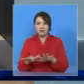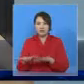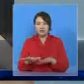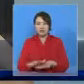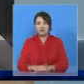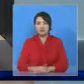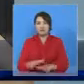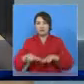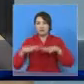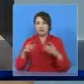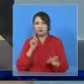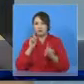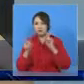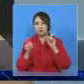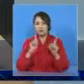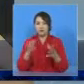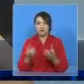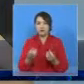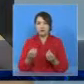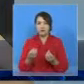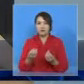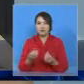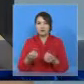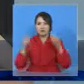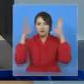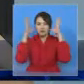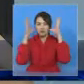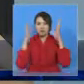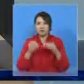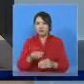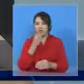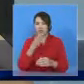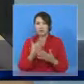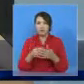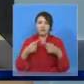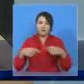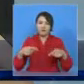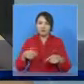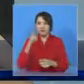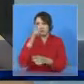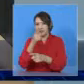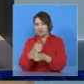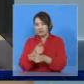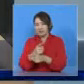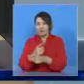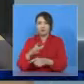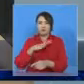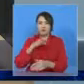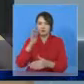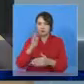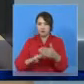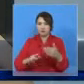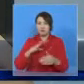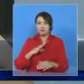үлкен жиындар, және садақалар, астар оларға тыйым салынған